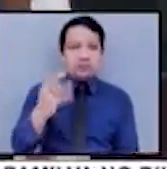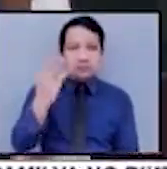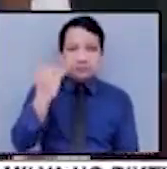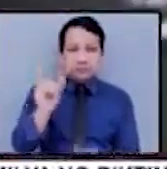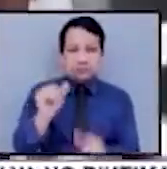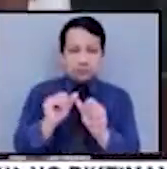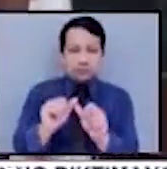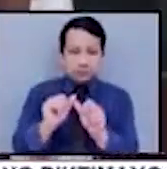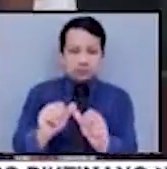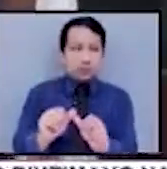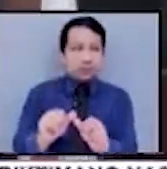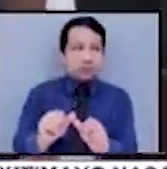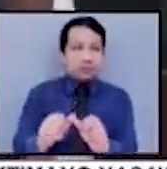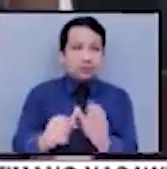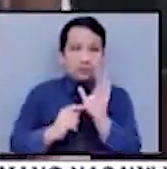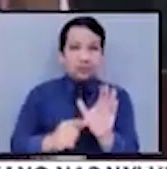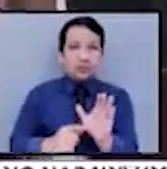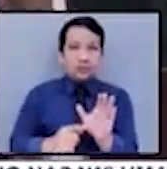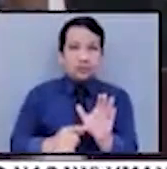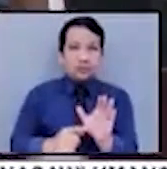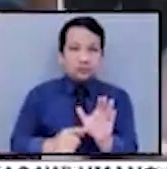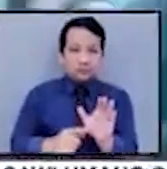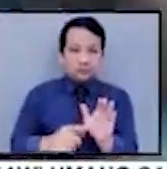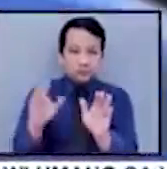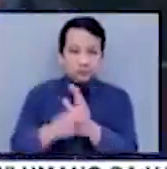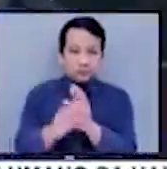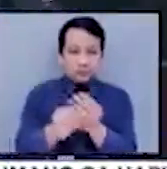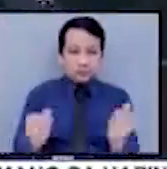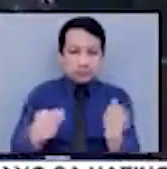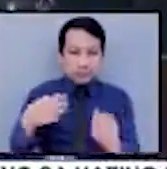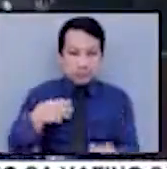pagpapatrolya at pagtugon ng mga pulis sa krimen.